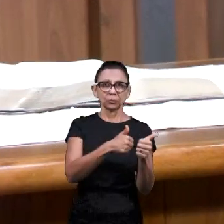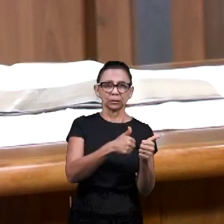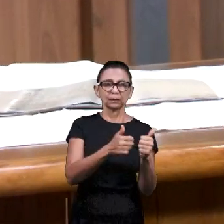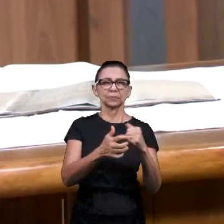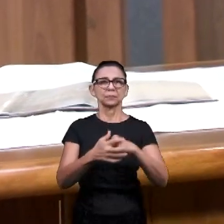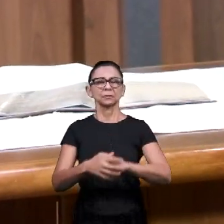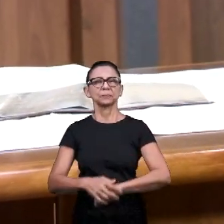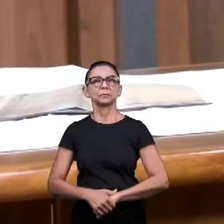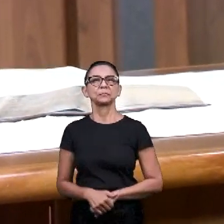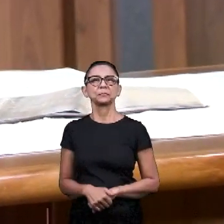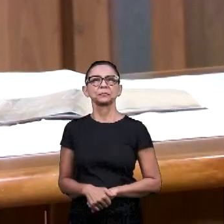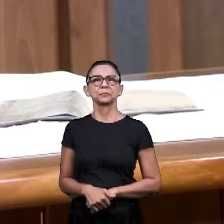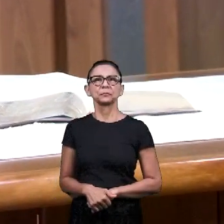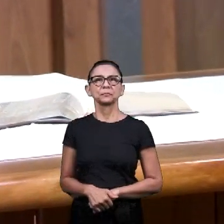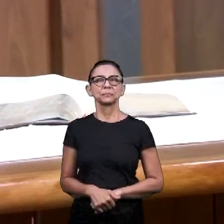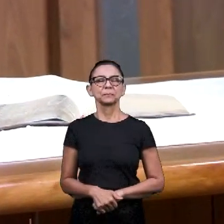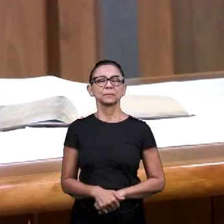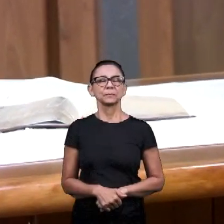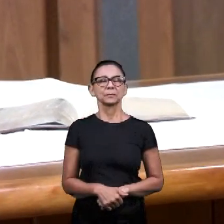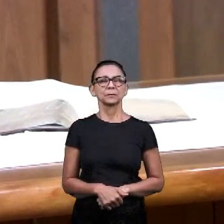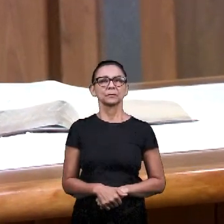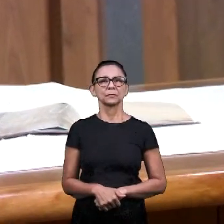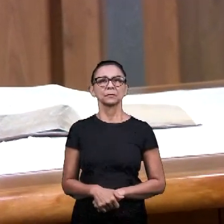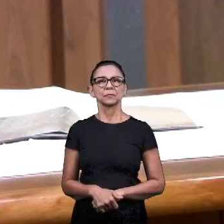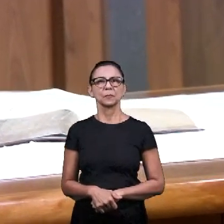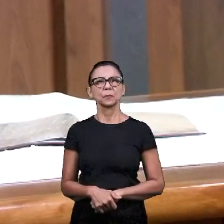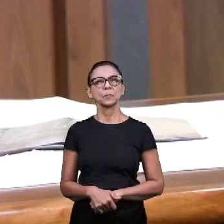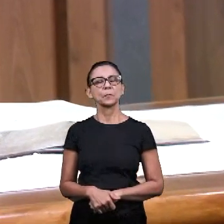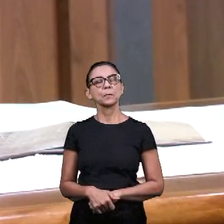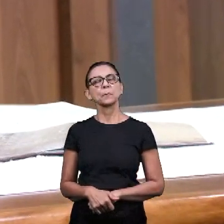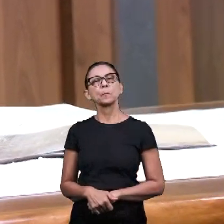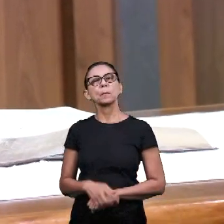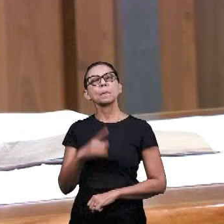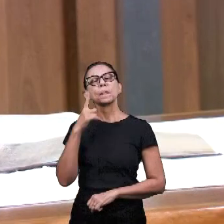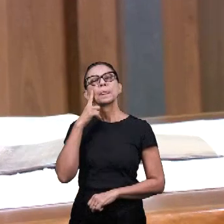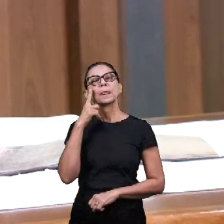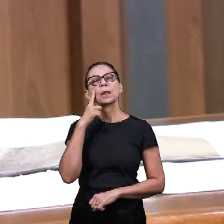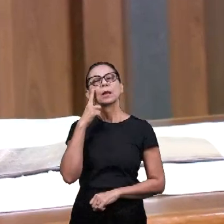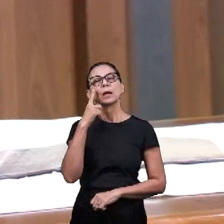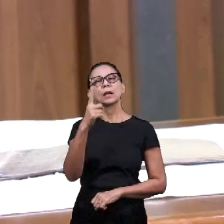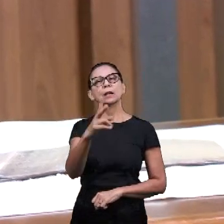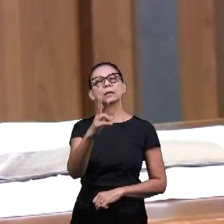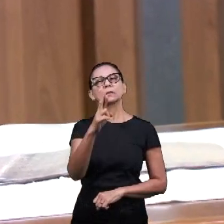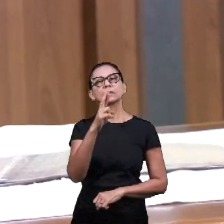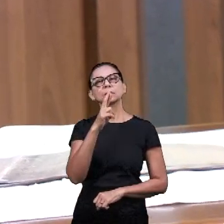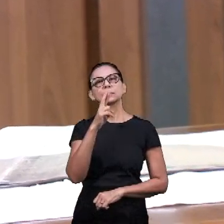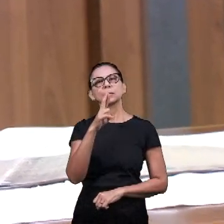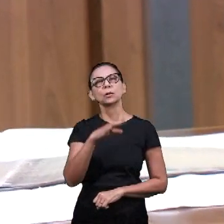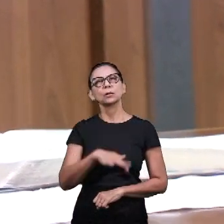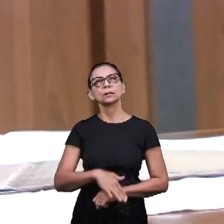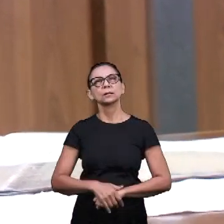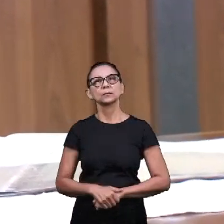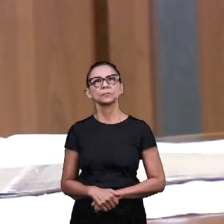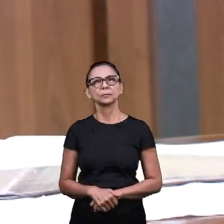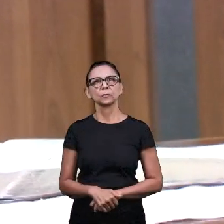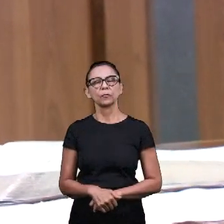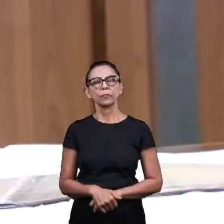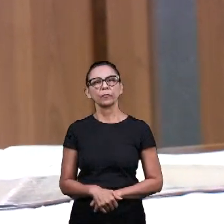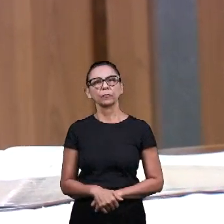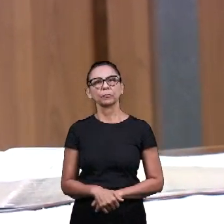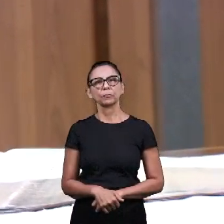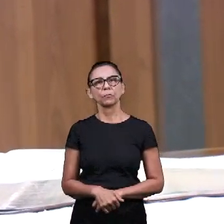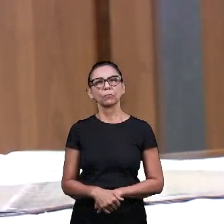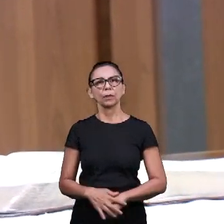une première réponse de la question qui vient de nos frères de l'église de Tronidio,